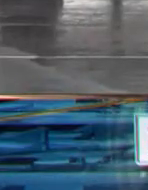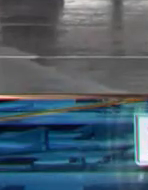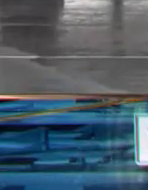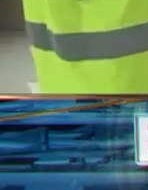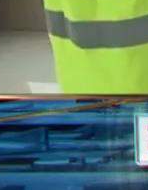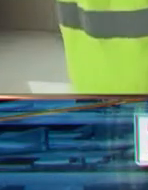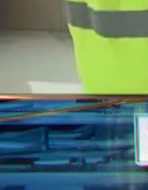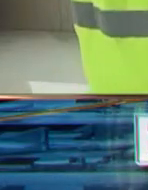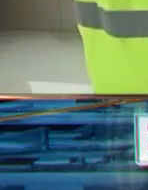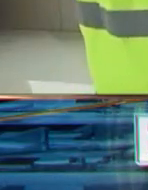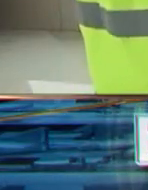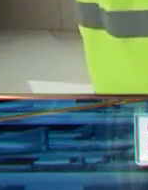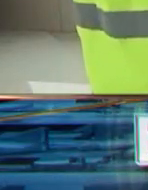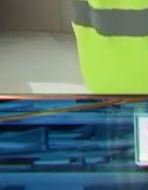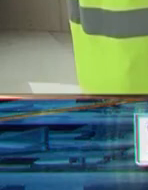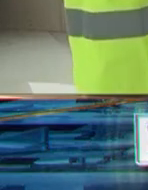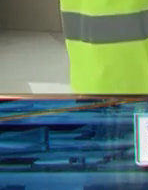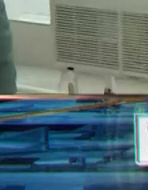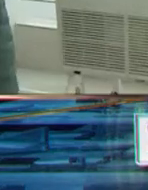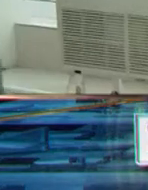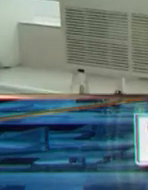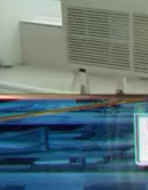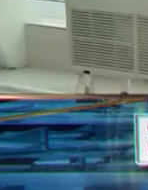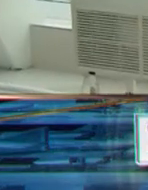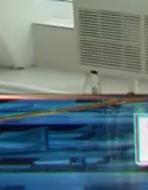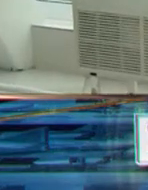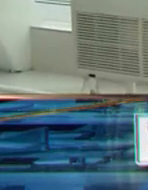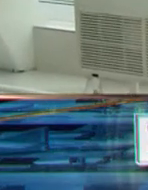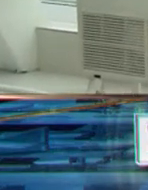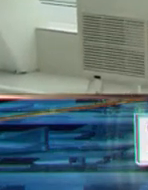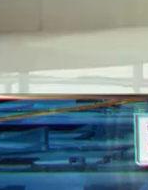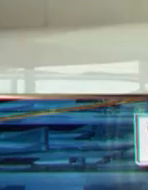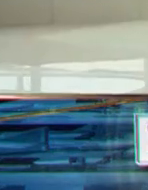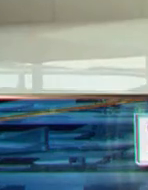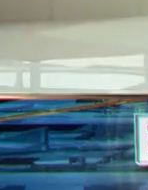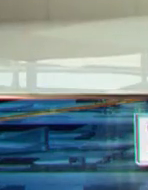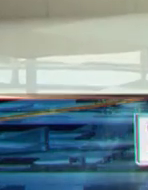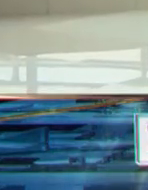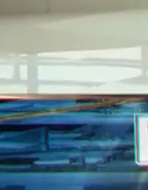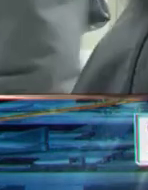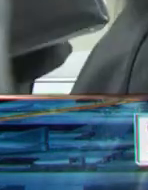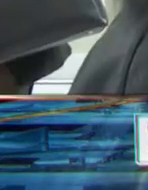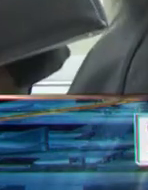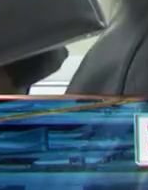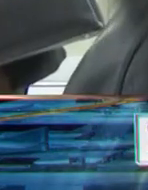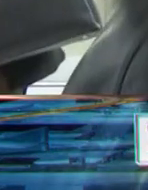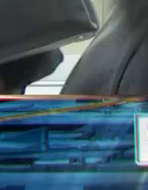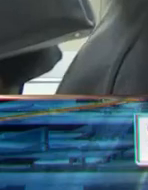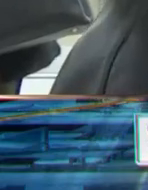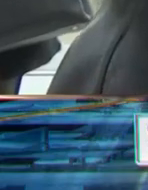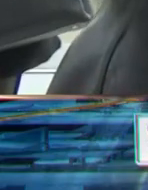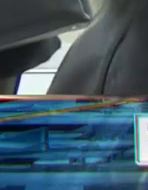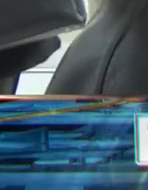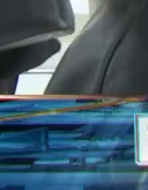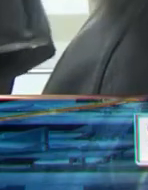22 наурыздан қала аралық әуе қатынастары уақытша тоқтатылады. Жетісулықтар Нұрсұлтаннан қауырт оралып жатыр. Астанадан ұшып